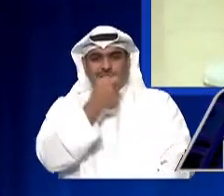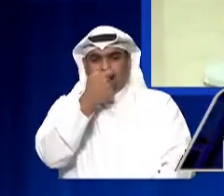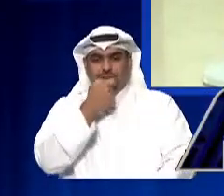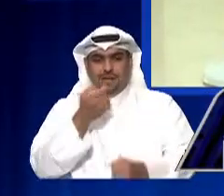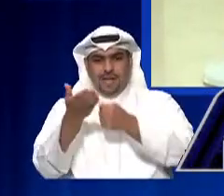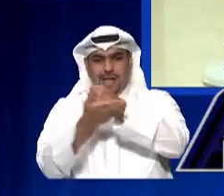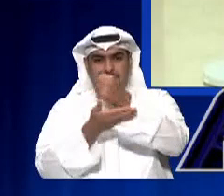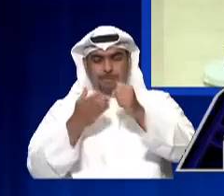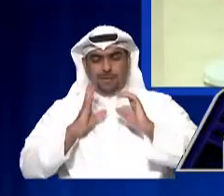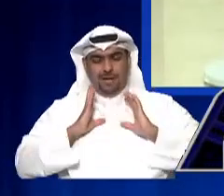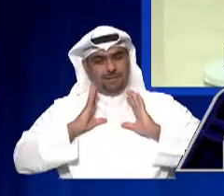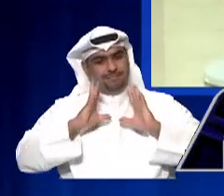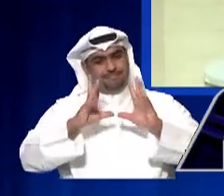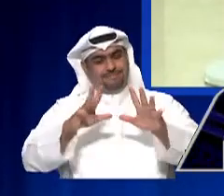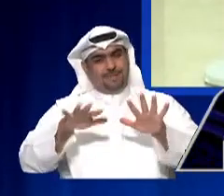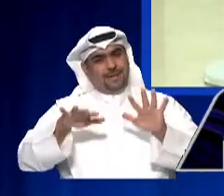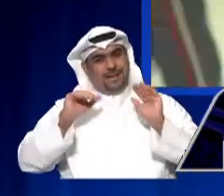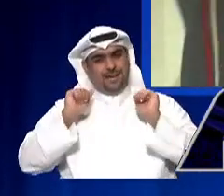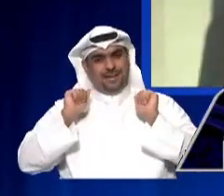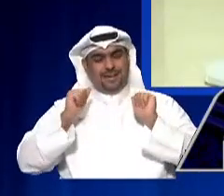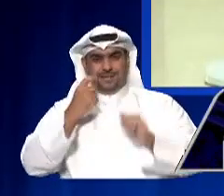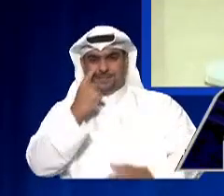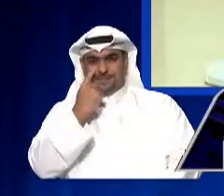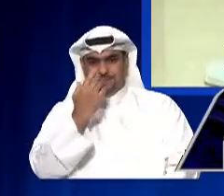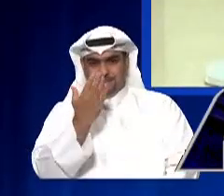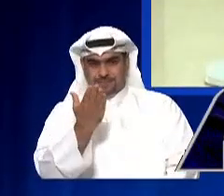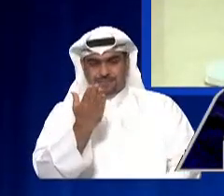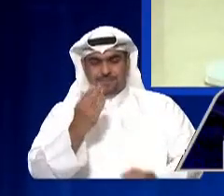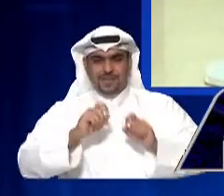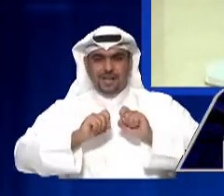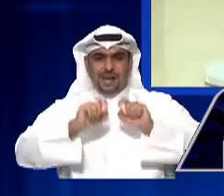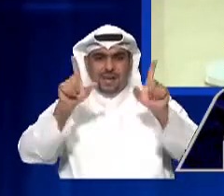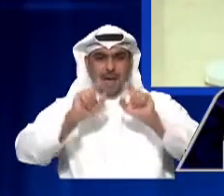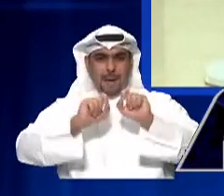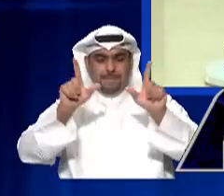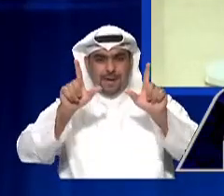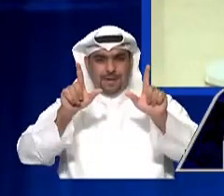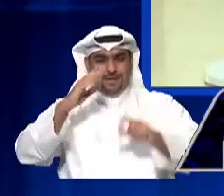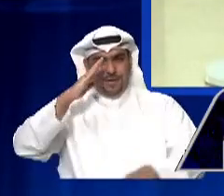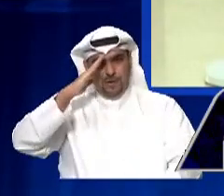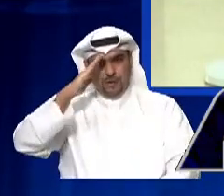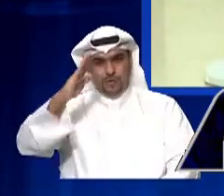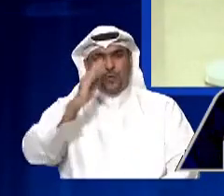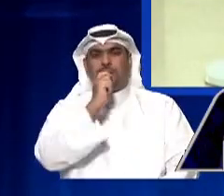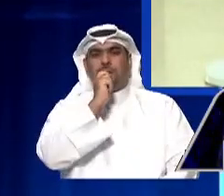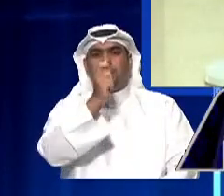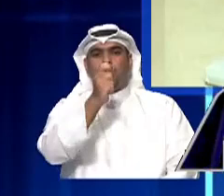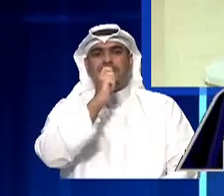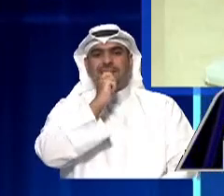منطقة العبدلي، نعود إليكم واستوديو الأخبار. الزميل فهد التركي مراسل